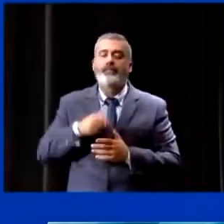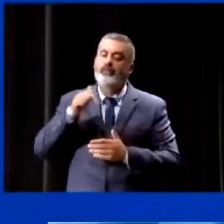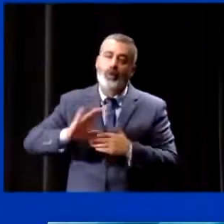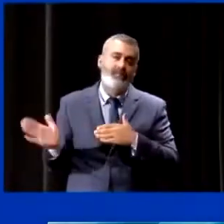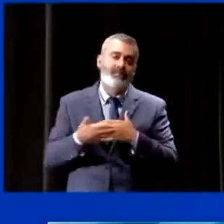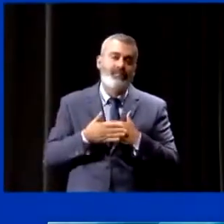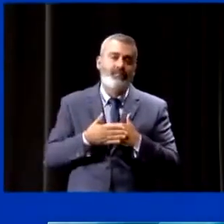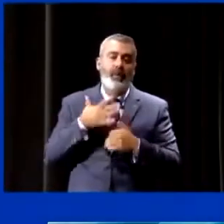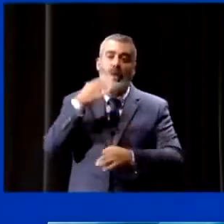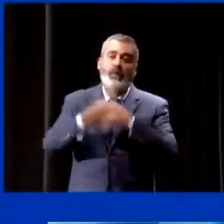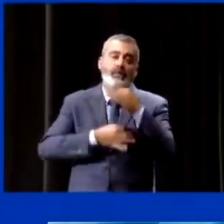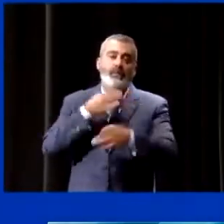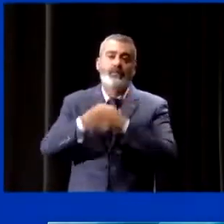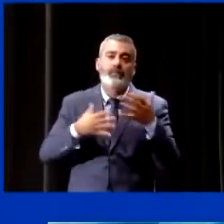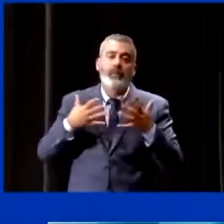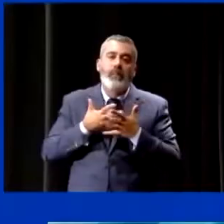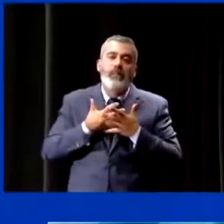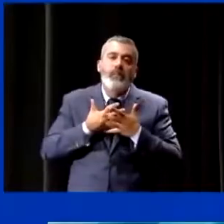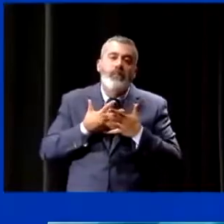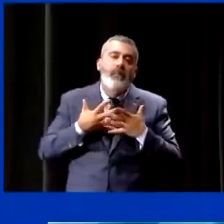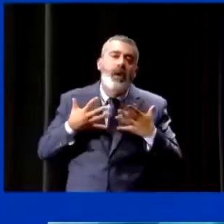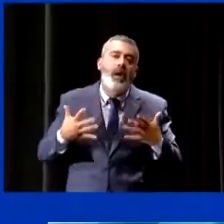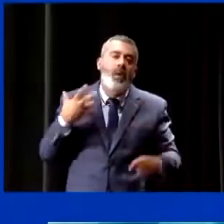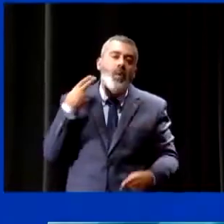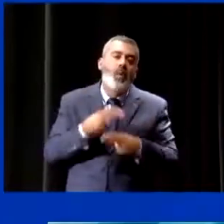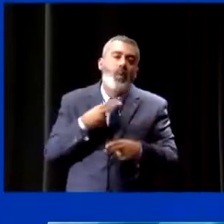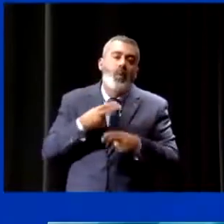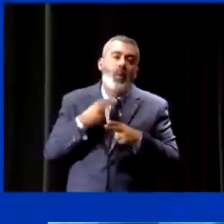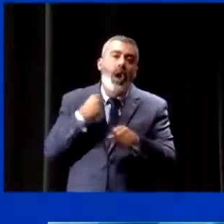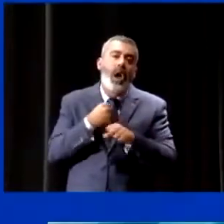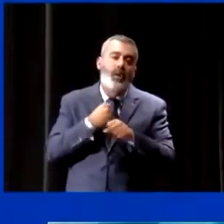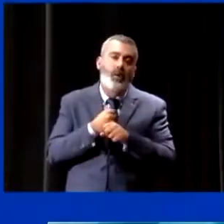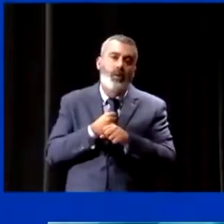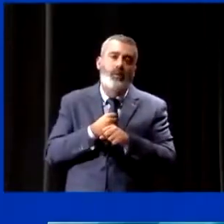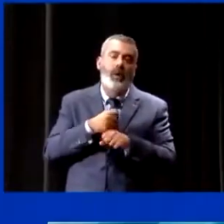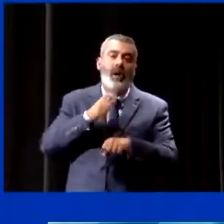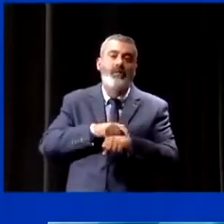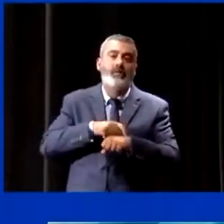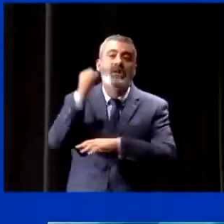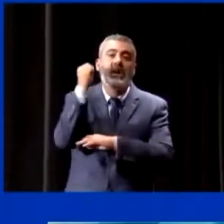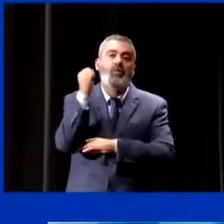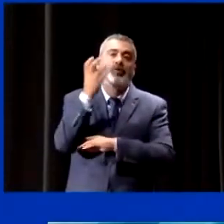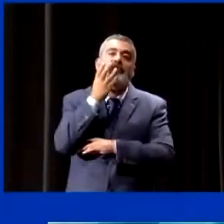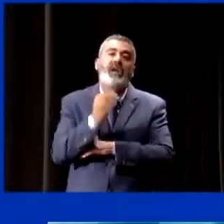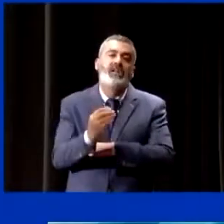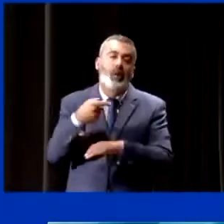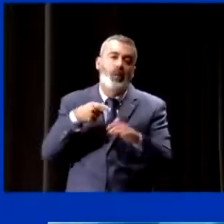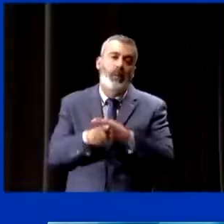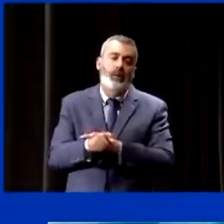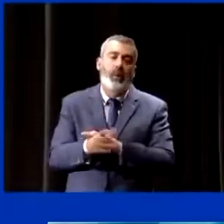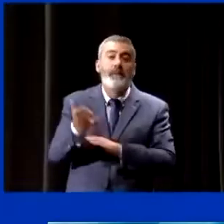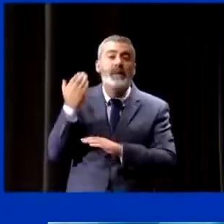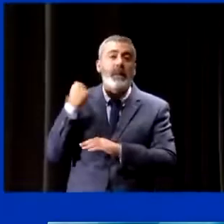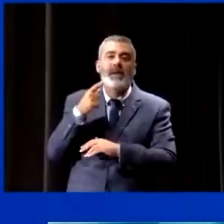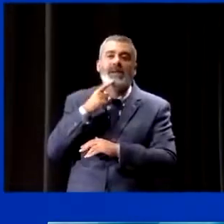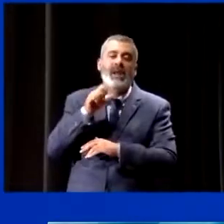μια αναφορά στο τιτάνιο και εξαιρετικά σύνθετο έργο που ολοκληρώνουμε στο σταθμό Βενιζέλου. Είπε προηγουμένως ο